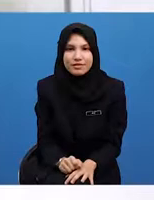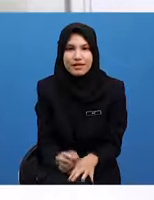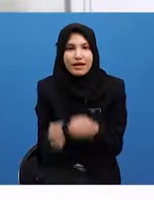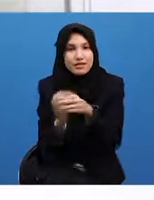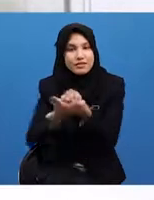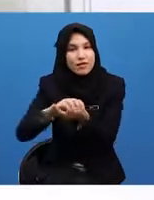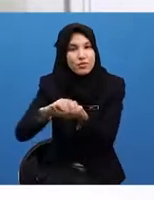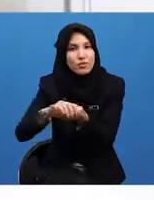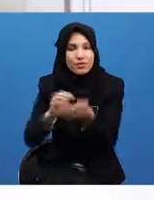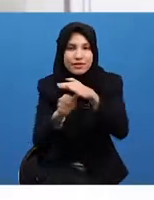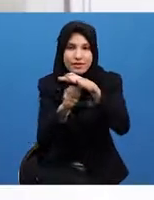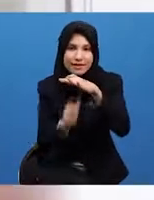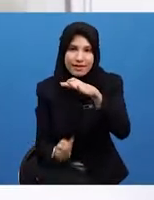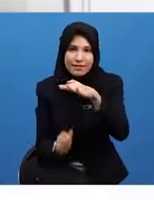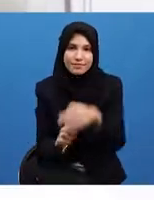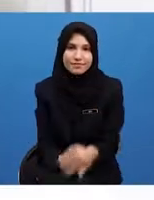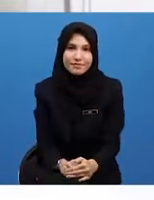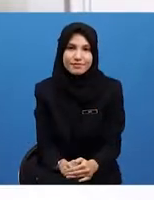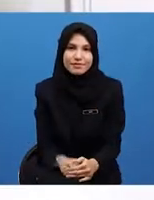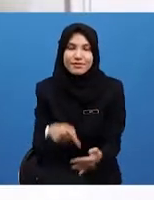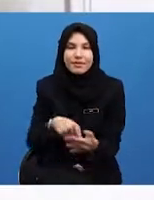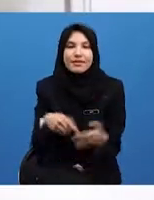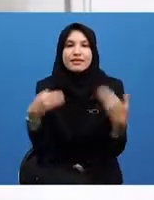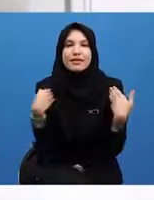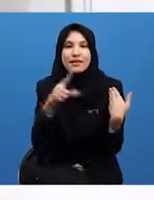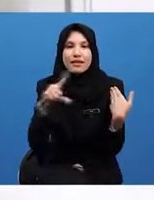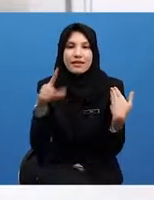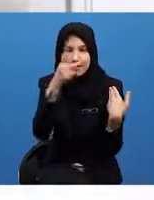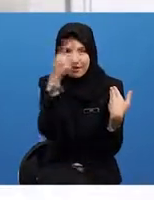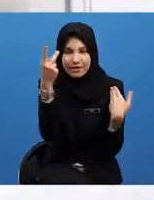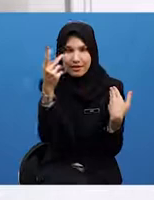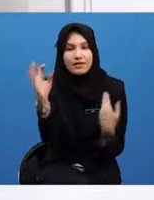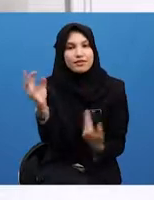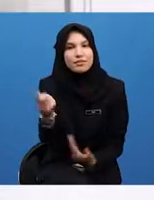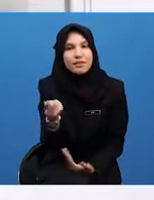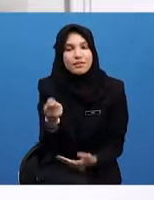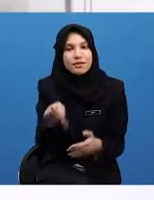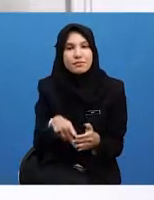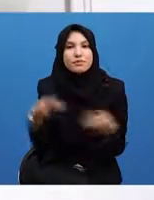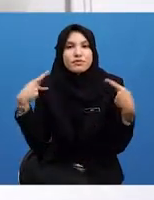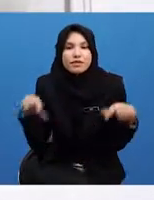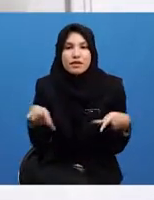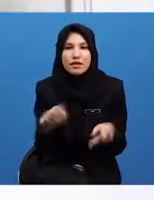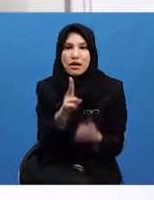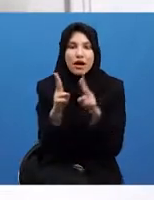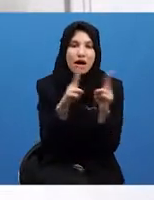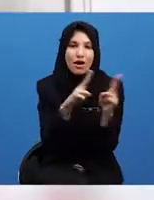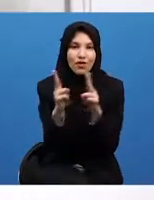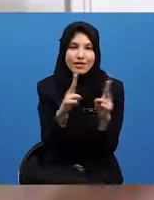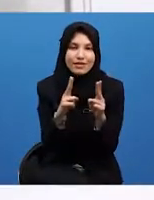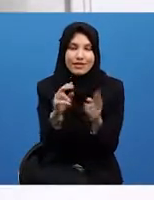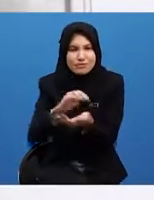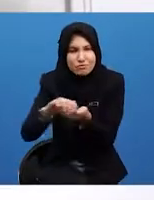sabun pula tenggelam? Haha, ini adalah kerana span mempunyai rongga udara dan